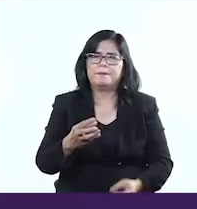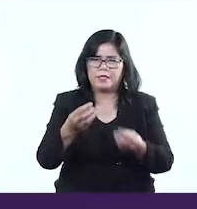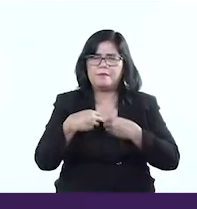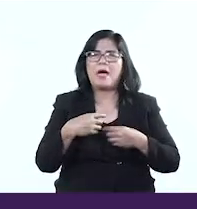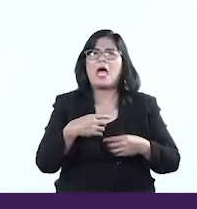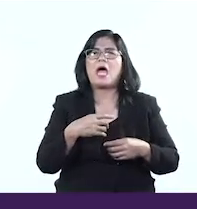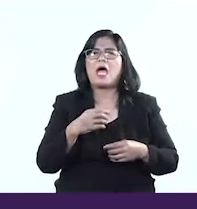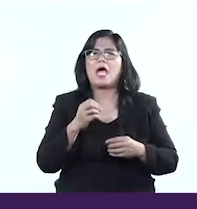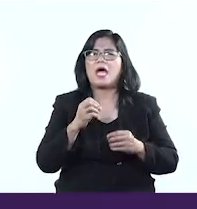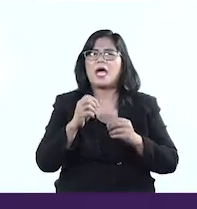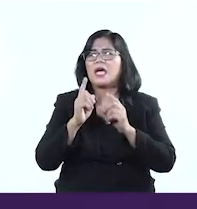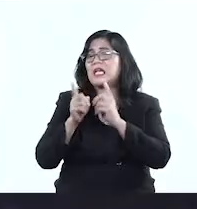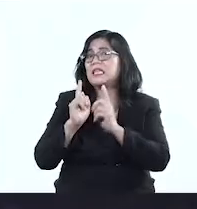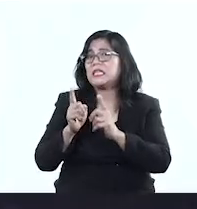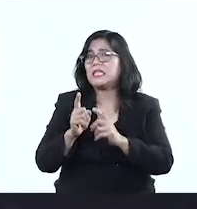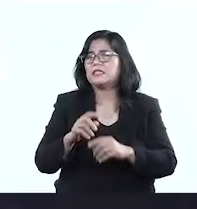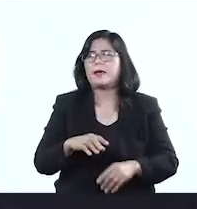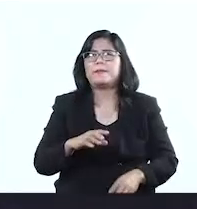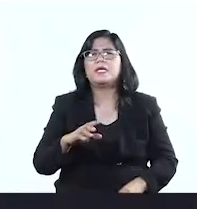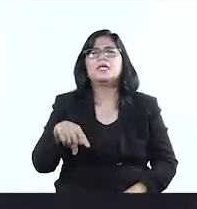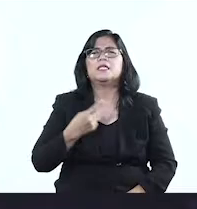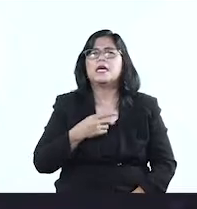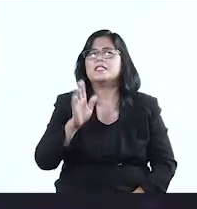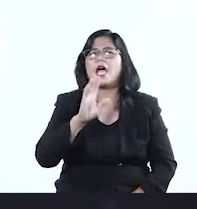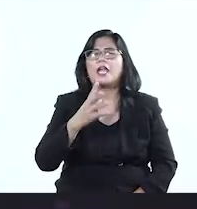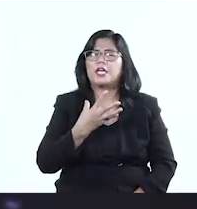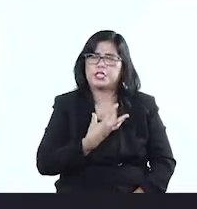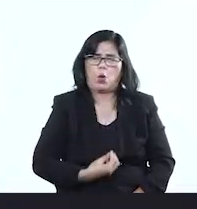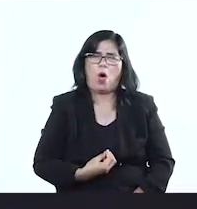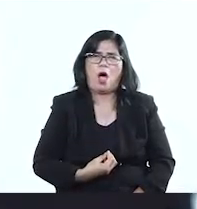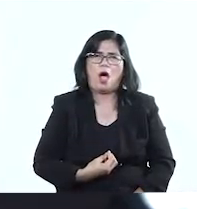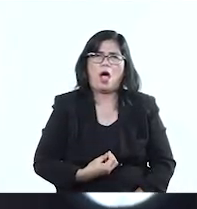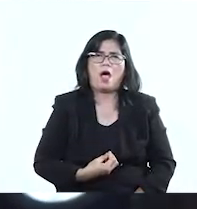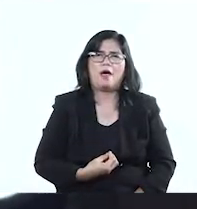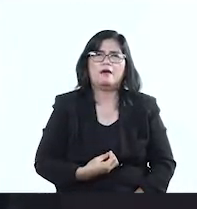kecewa kecewa kalau ditegur udah kecewa karena dinasehati